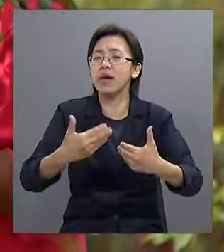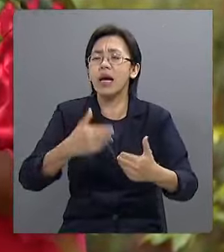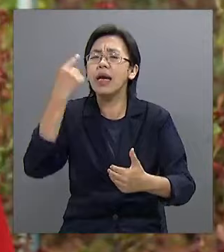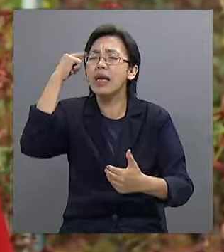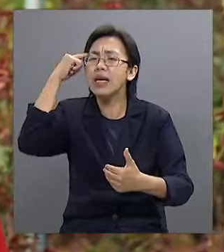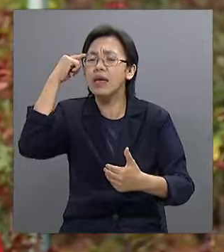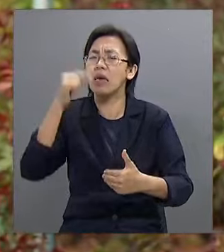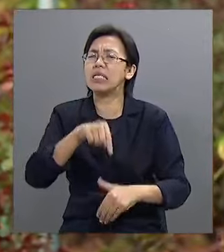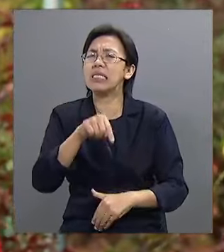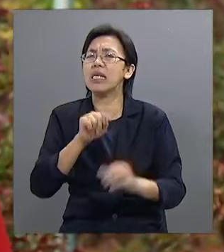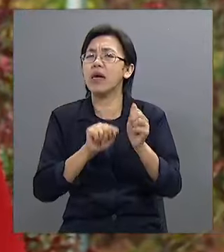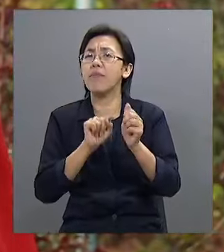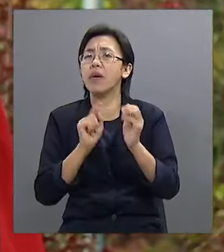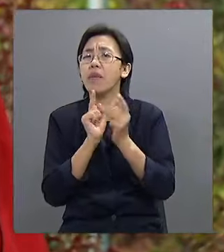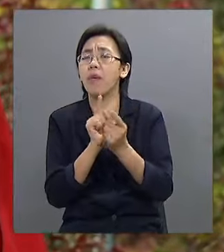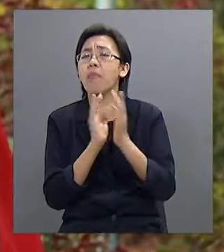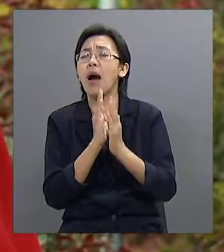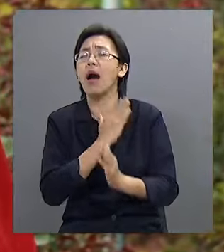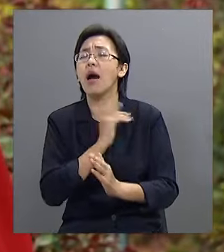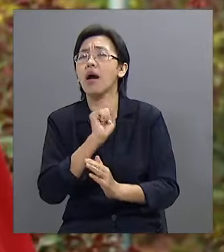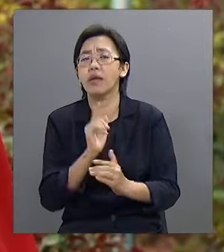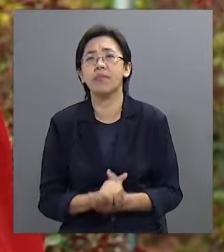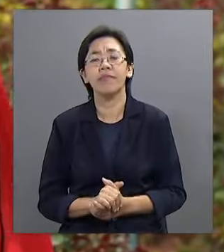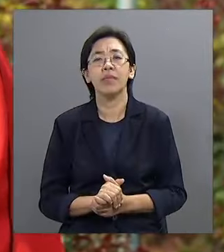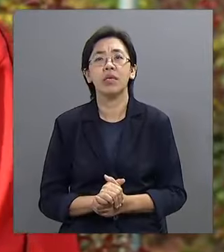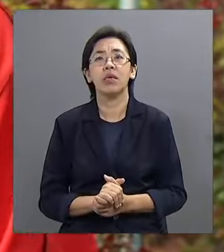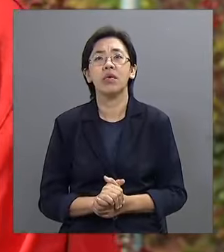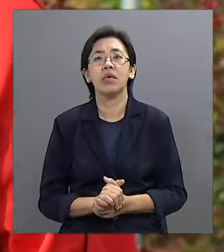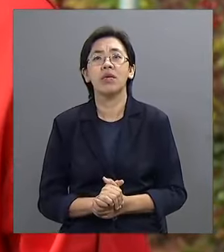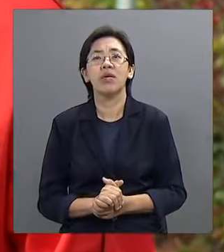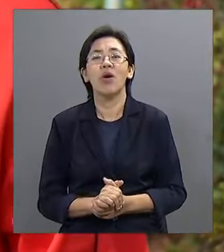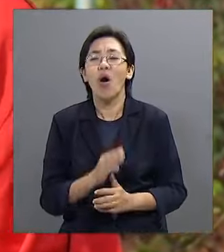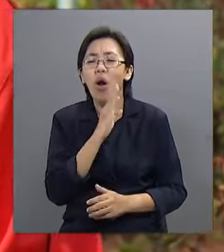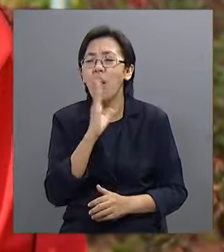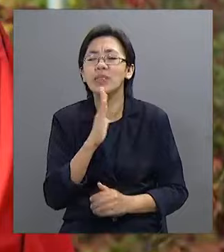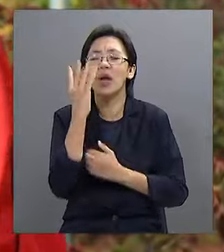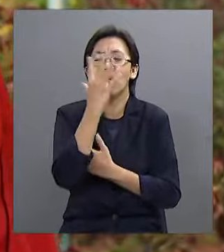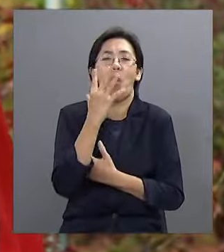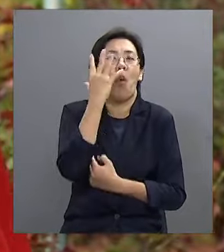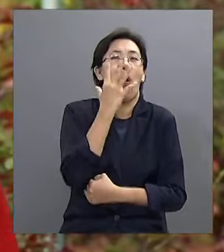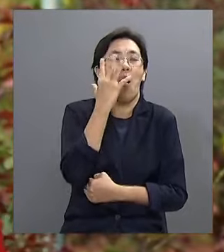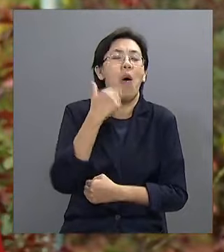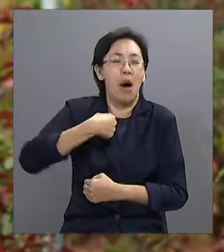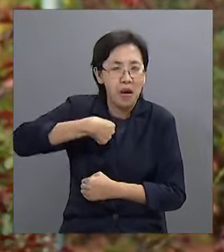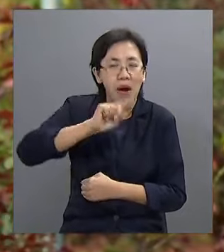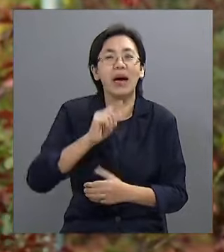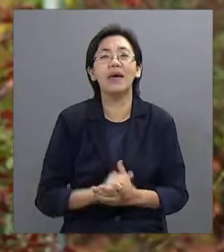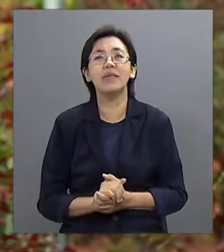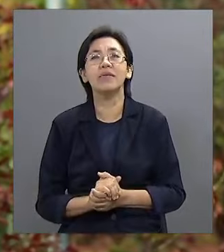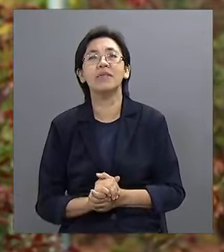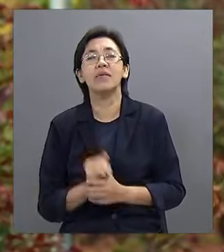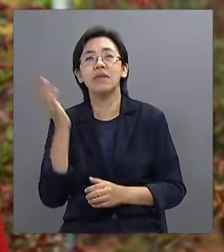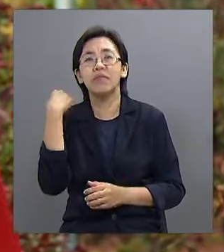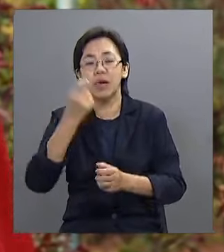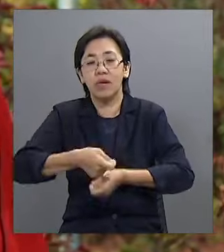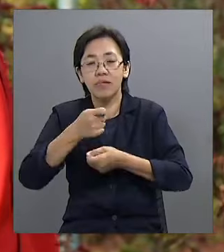องบอกว่าเหมือนกับถูกลวงนะ ถูกลวง ไม่ได้ถูกหลอกถูกลวงมา เขาลวงเราว่าไงอ่ะ ก็คือเดิมทีเราปลูกอยู่ที่คลองจินด